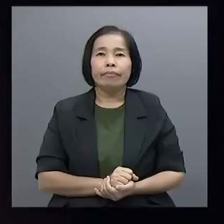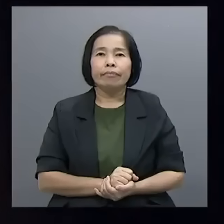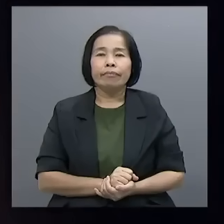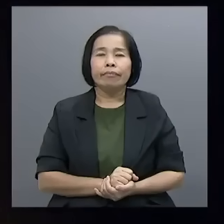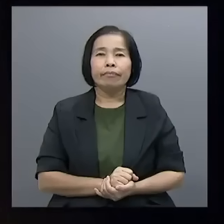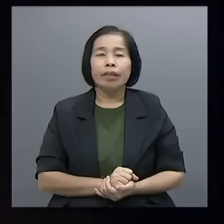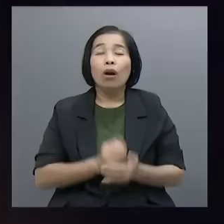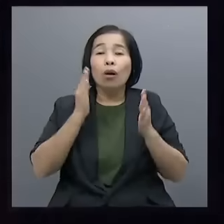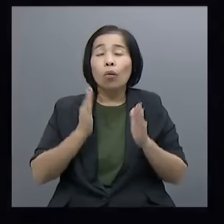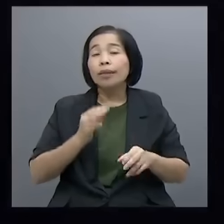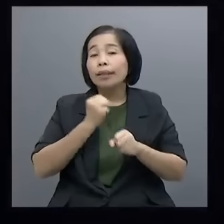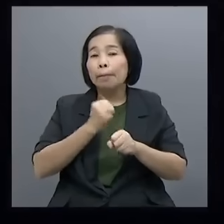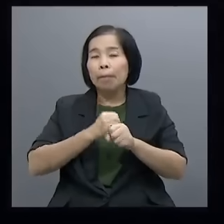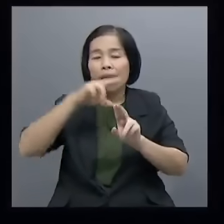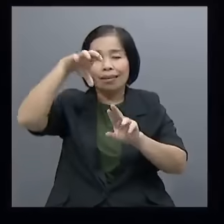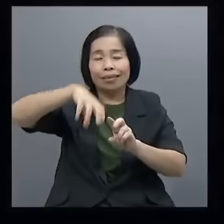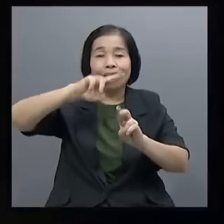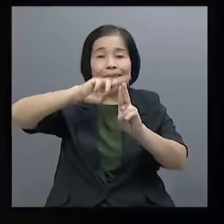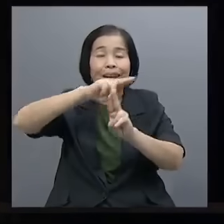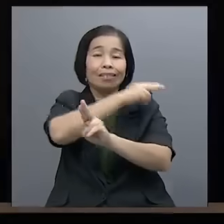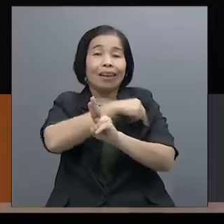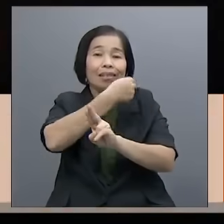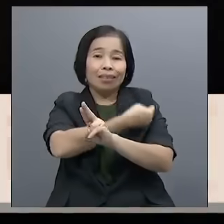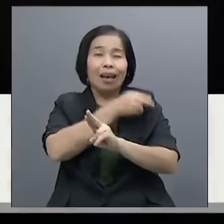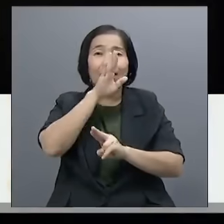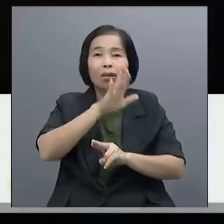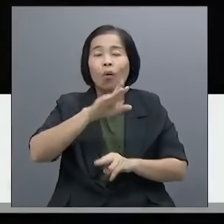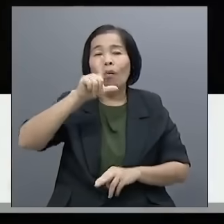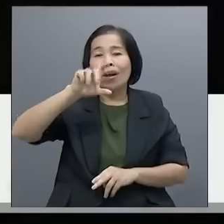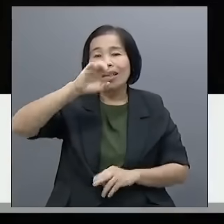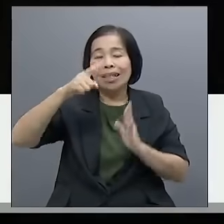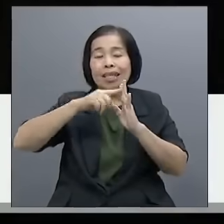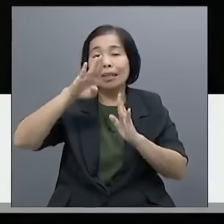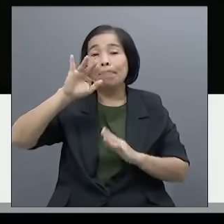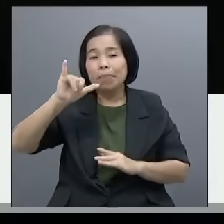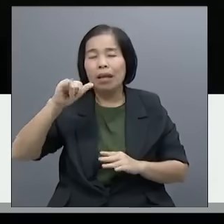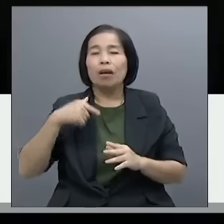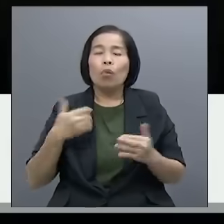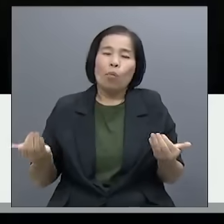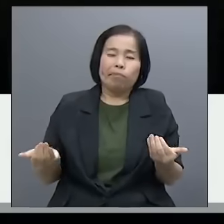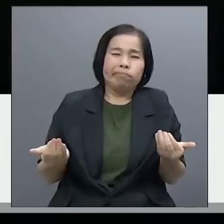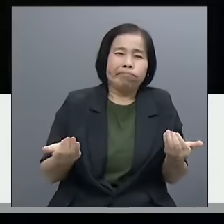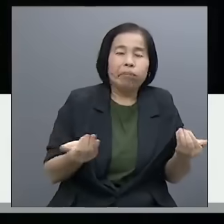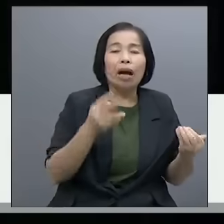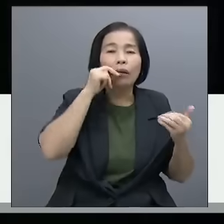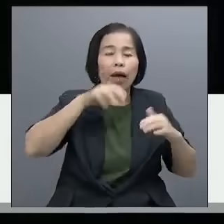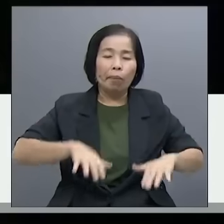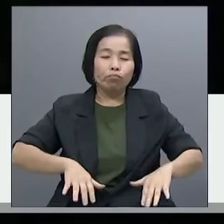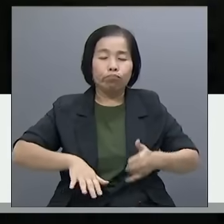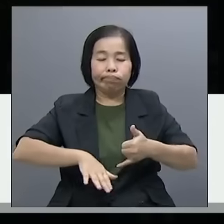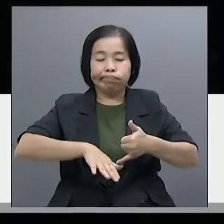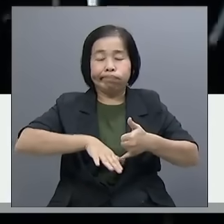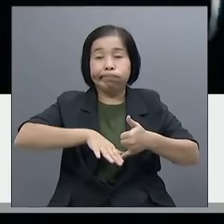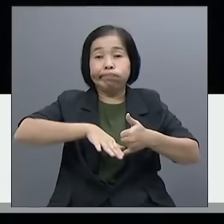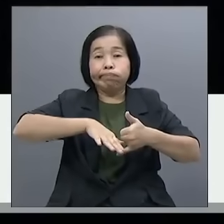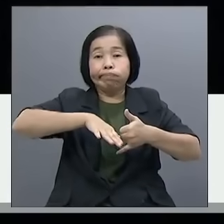เจ้าหน้าที่กาชาดลิเบียนะคะต้องทยอยอุ้มผู้ประสบภัยเดินฝ่าน้ำท่วมที่ท่วมสูงตามท้